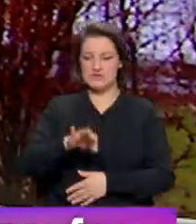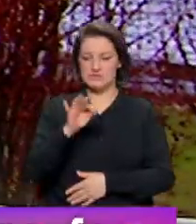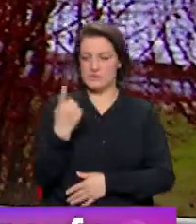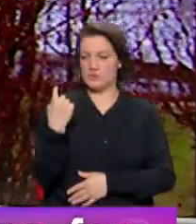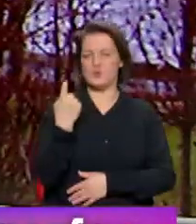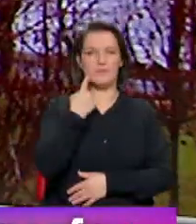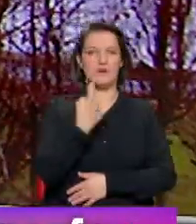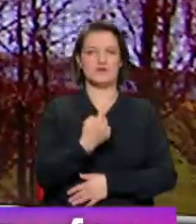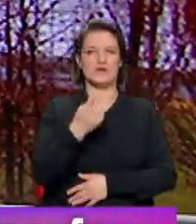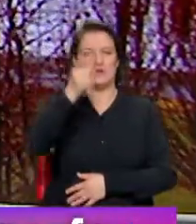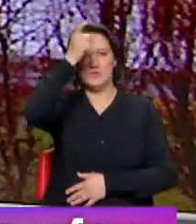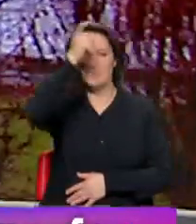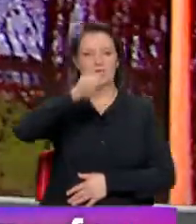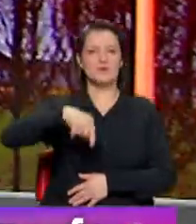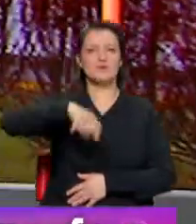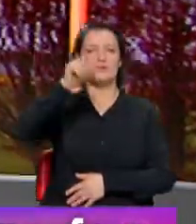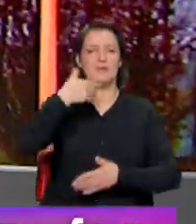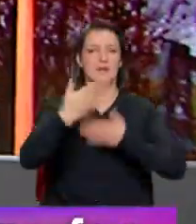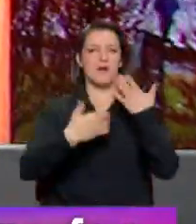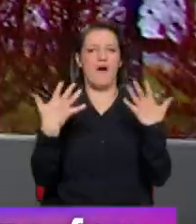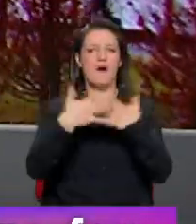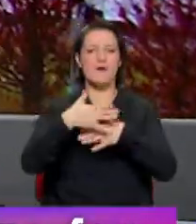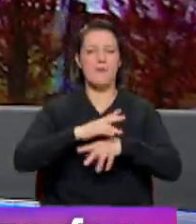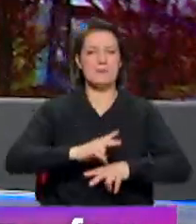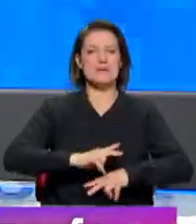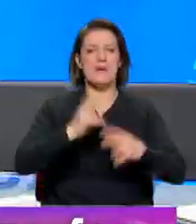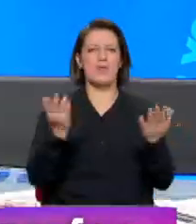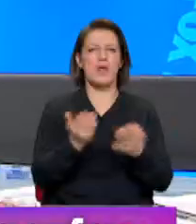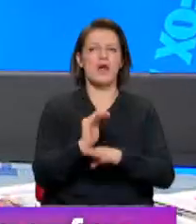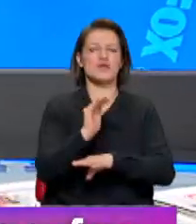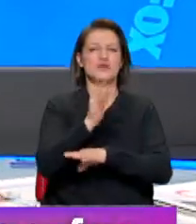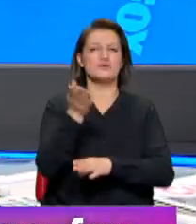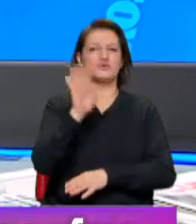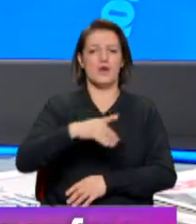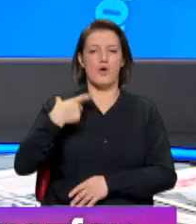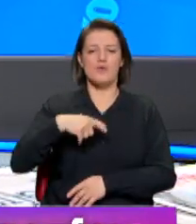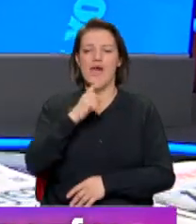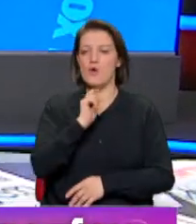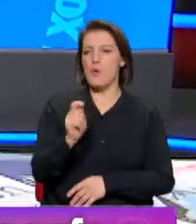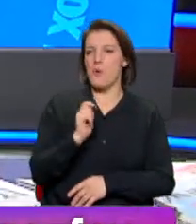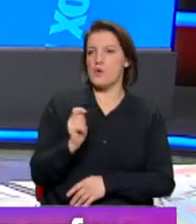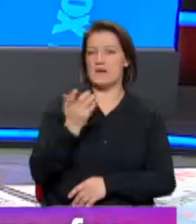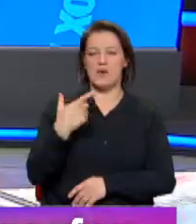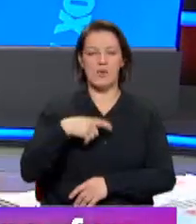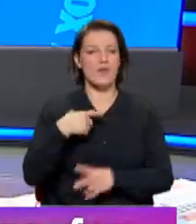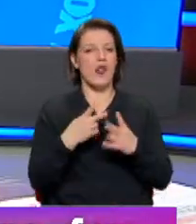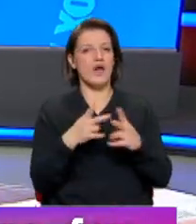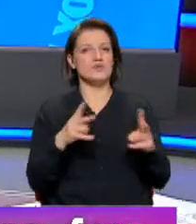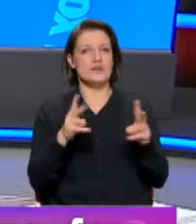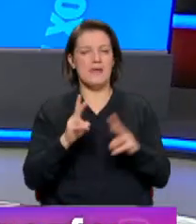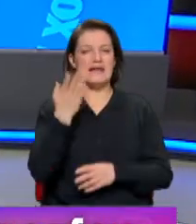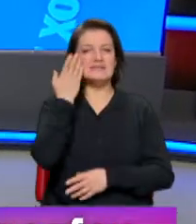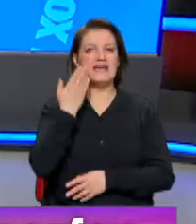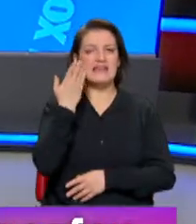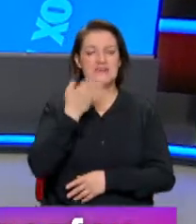bir düne gideceğiz. Türkiye'nin gündemini anlatacağız. Akşamdan sabaha neler yaşandı. Sonra özel röportajlar, özel açıklamalar ve